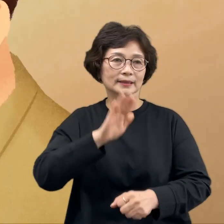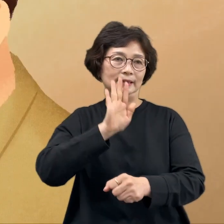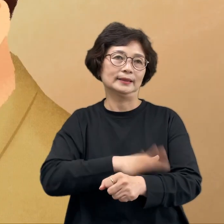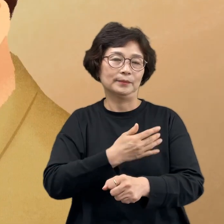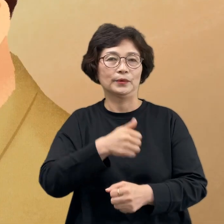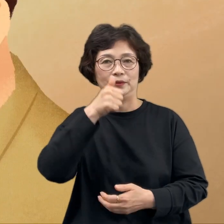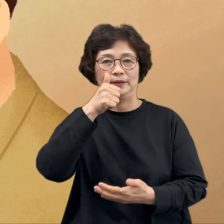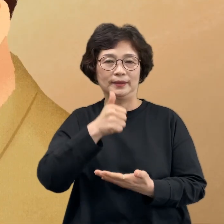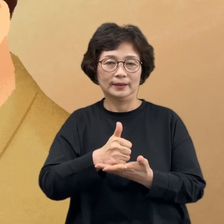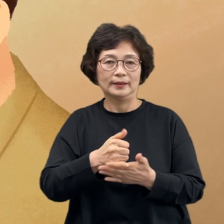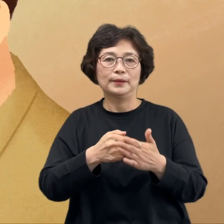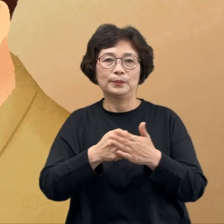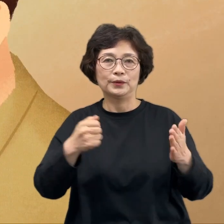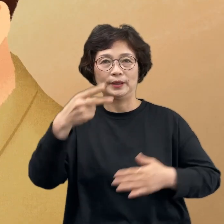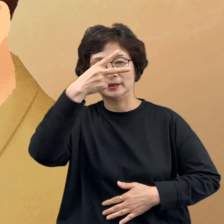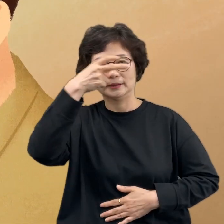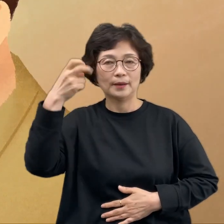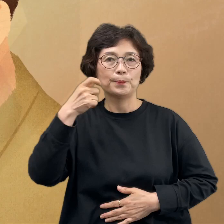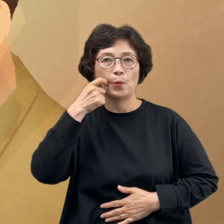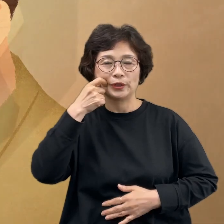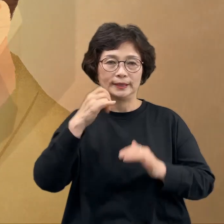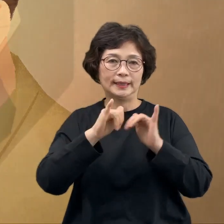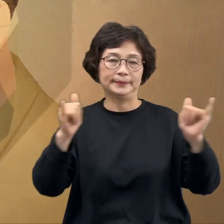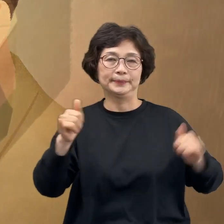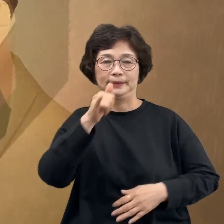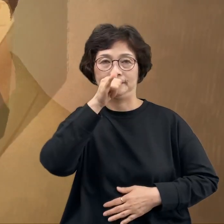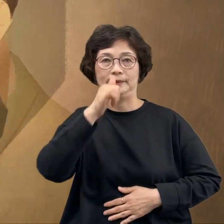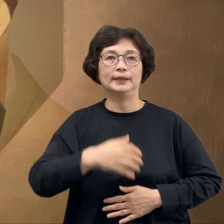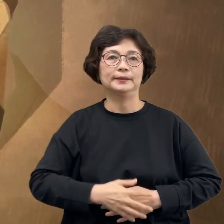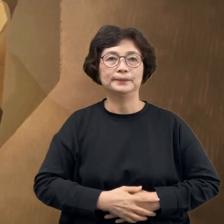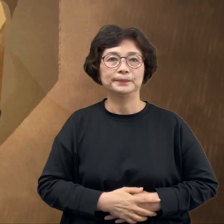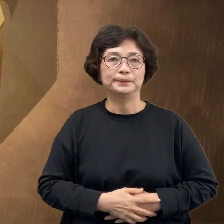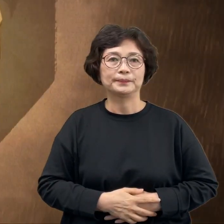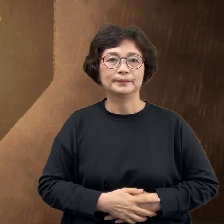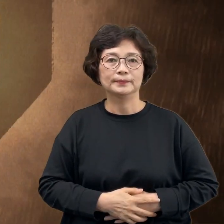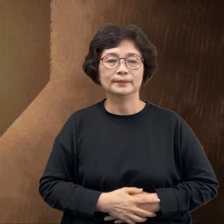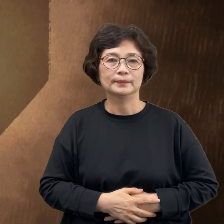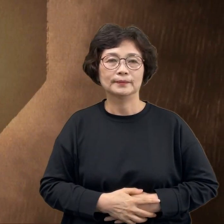여기 자신이 저지른 죄 때문에 잠 못 이루던 사람이 있습니다.